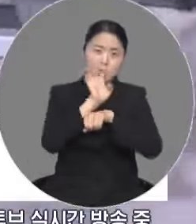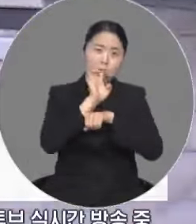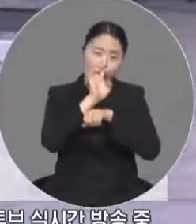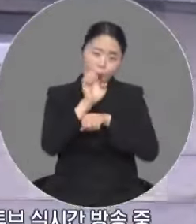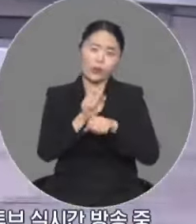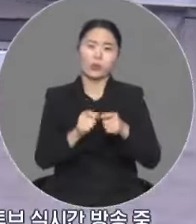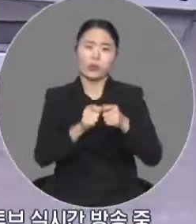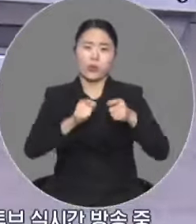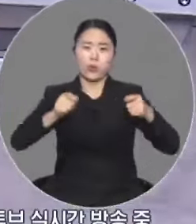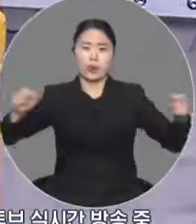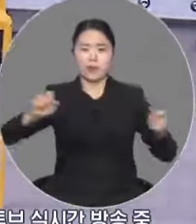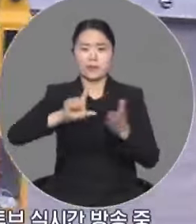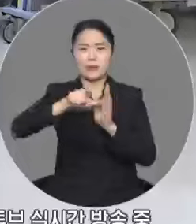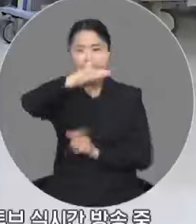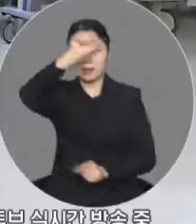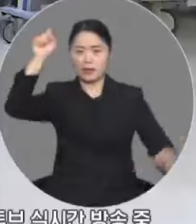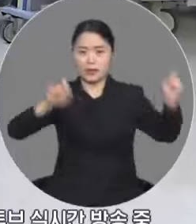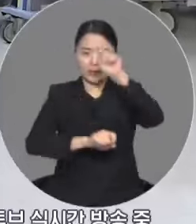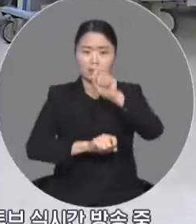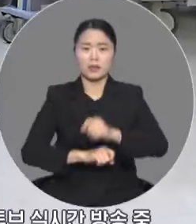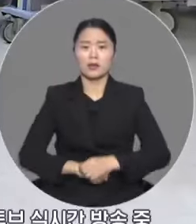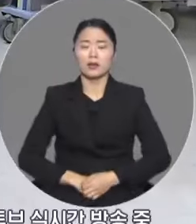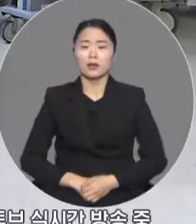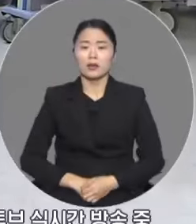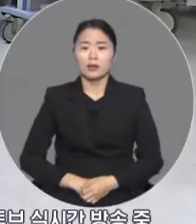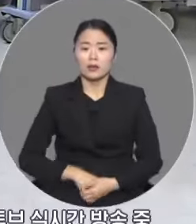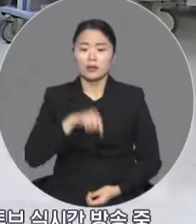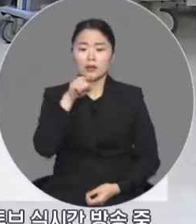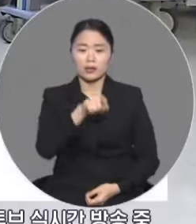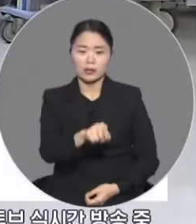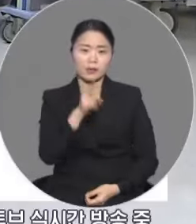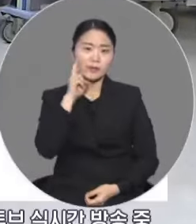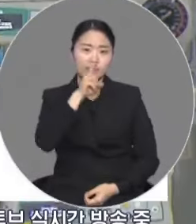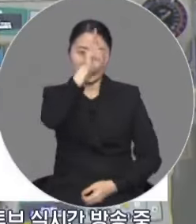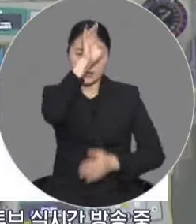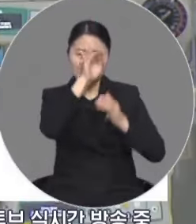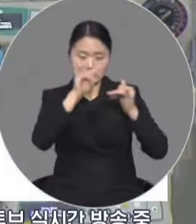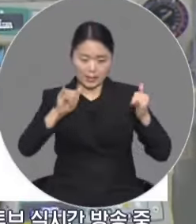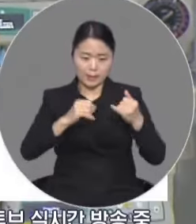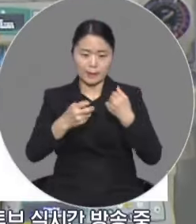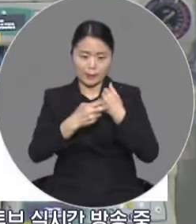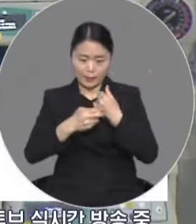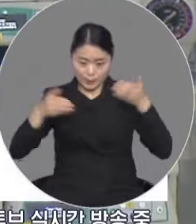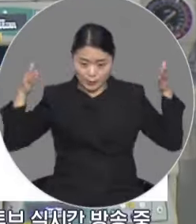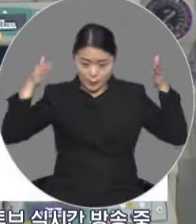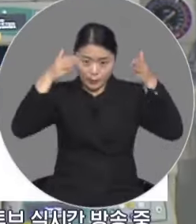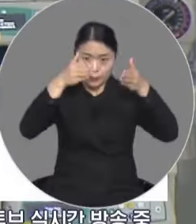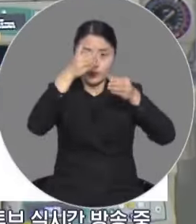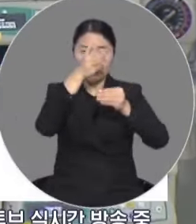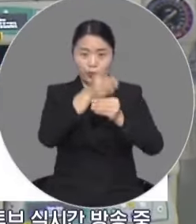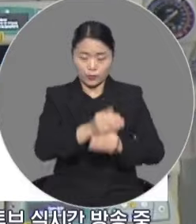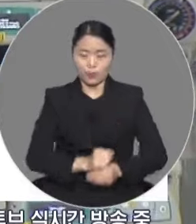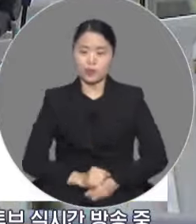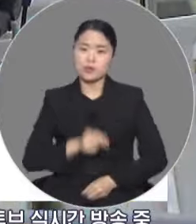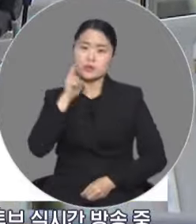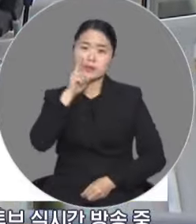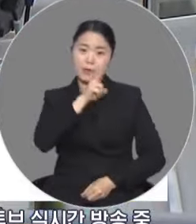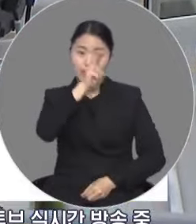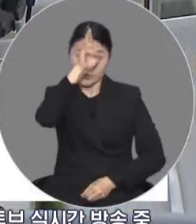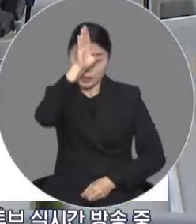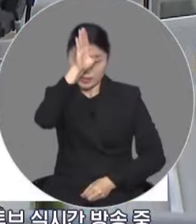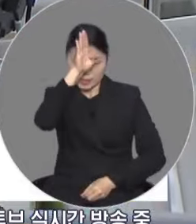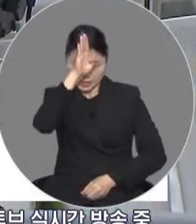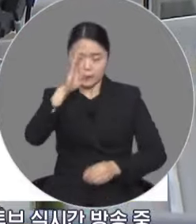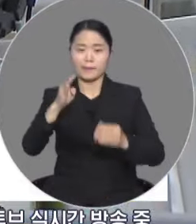사례가 발생하기도 했습니다. 다행히 중증 환자 진료에 총력을 쏟고 있어 중환자실은 정상적으로